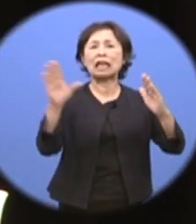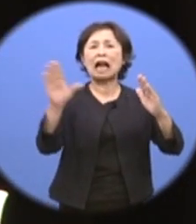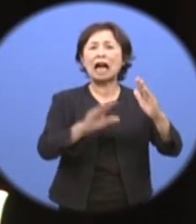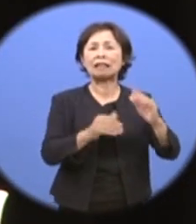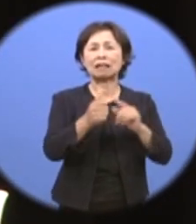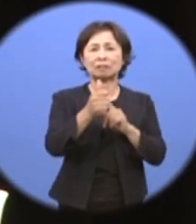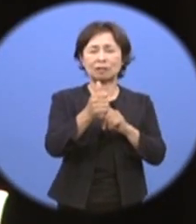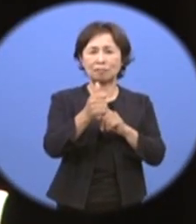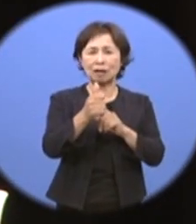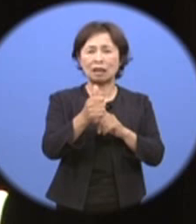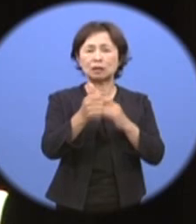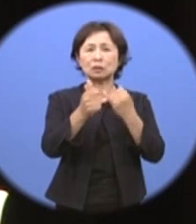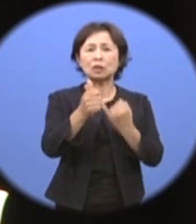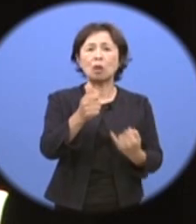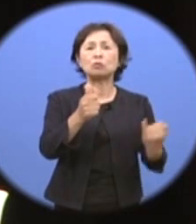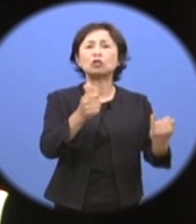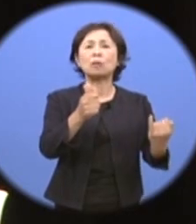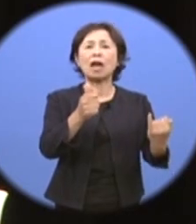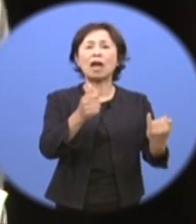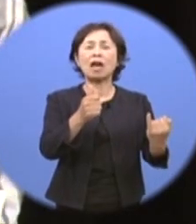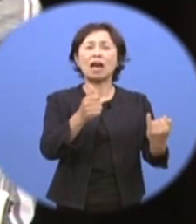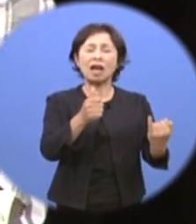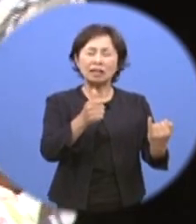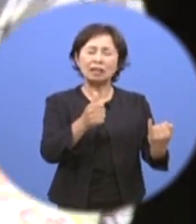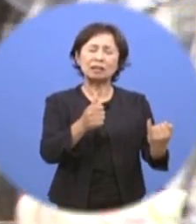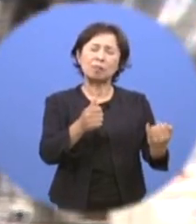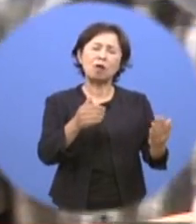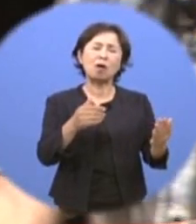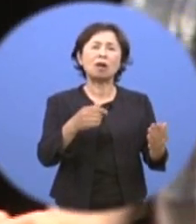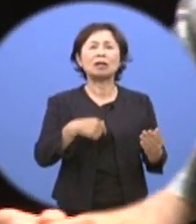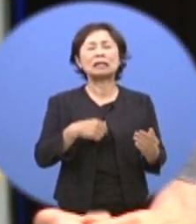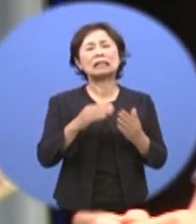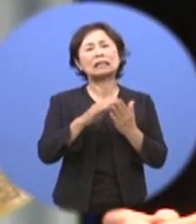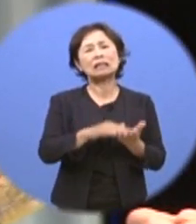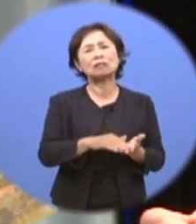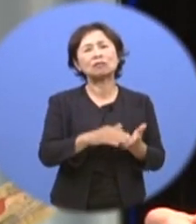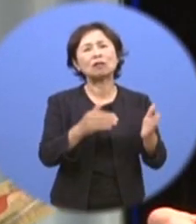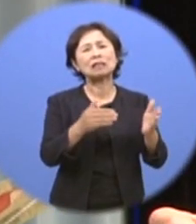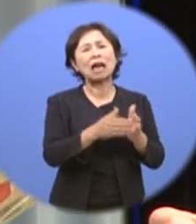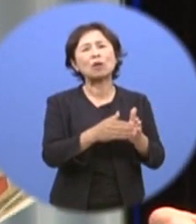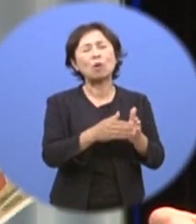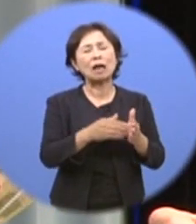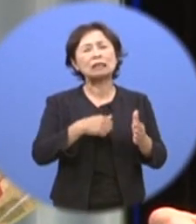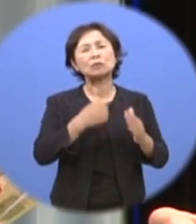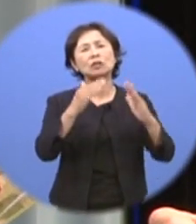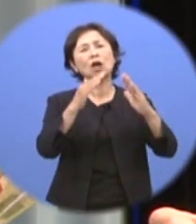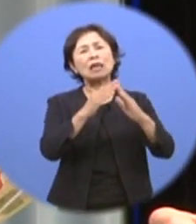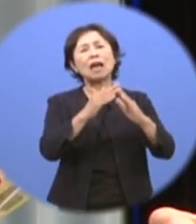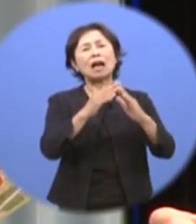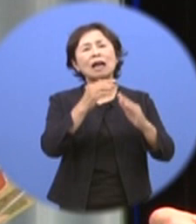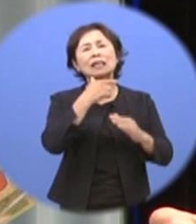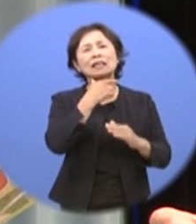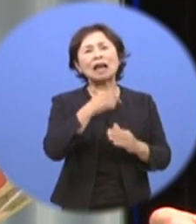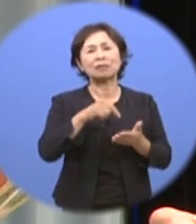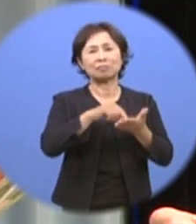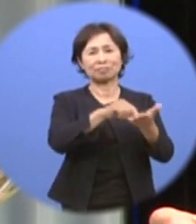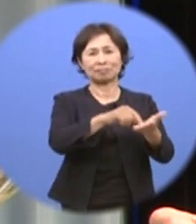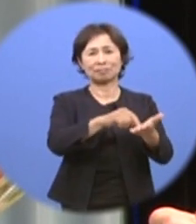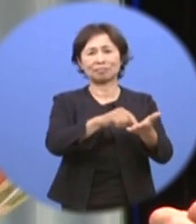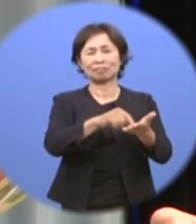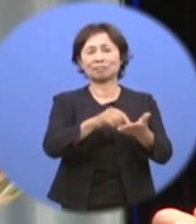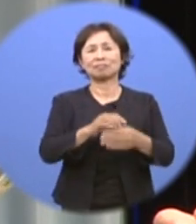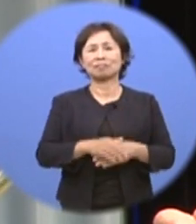尻孝子議官演じる娘に最後は自宅で過ごしたいという希望を伝えます。